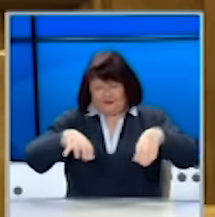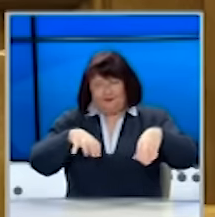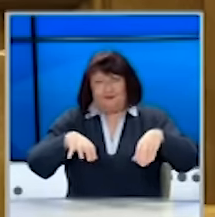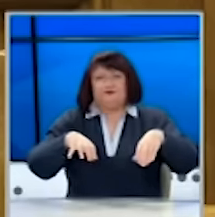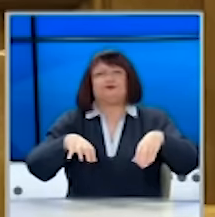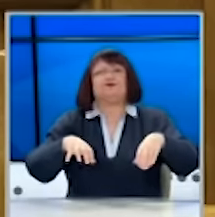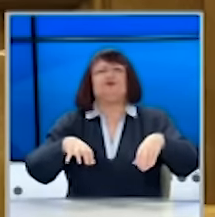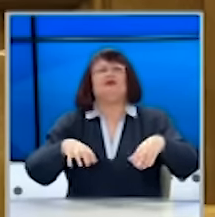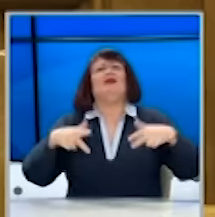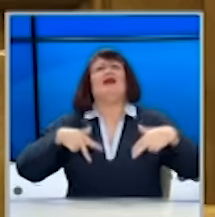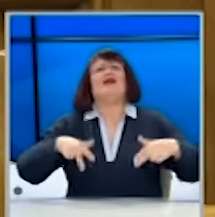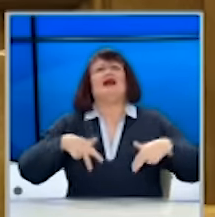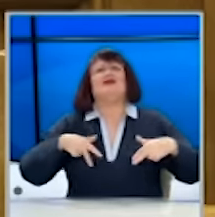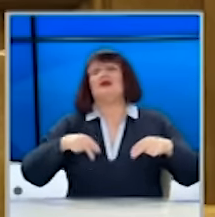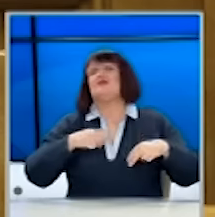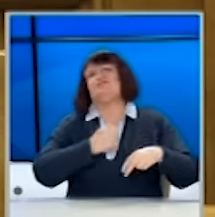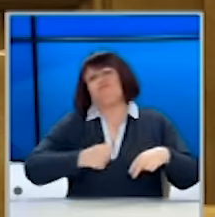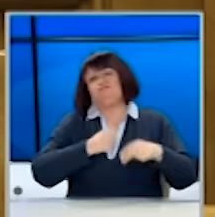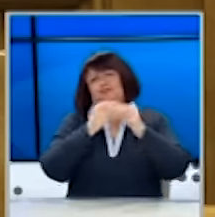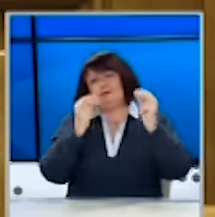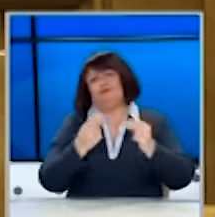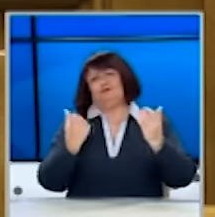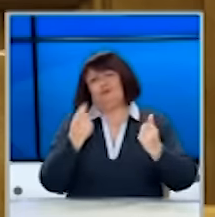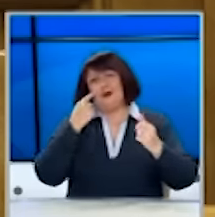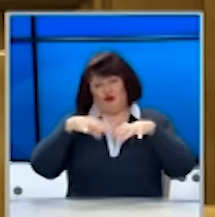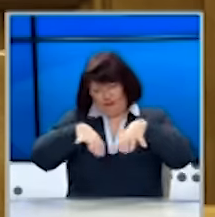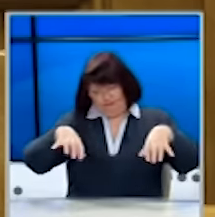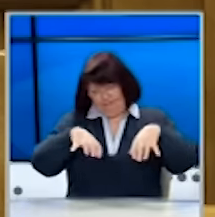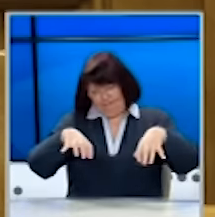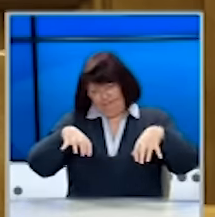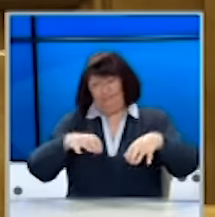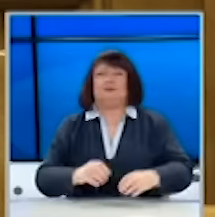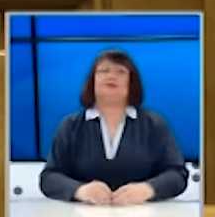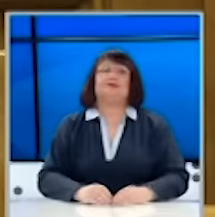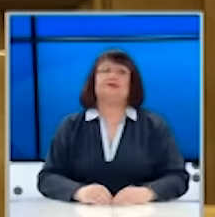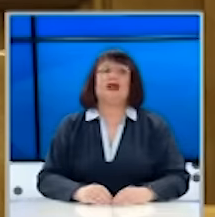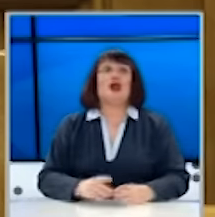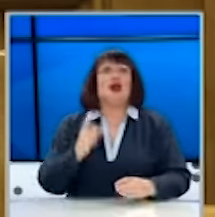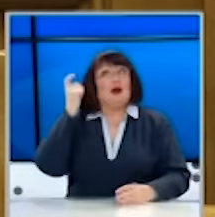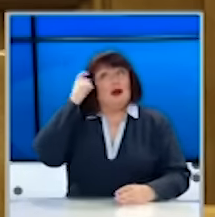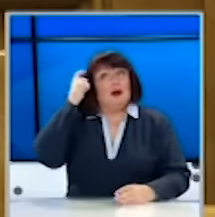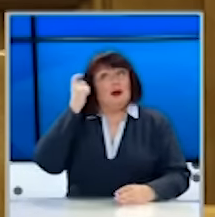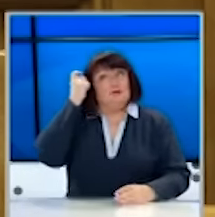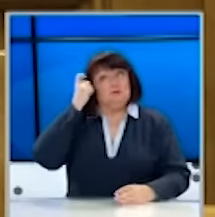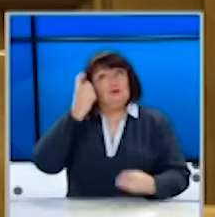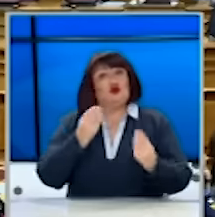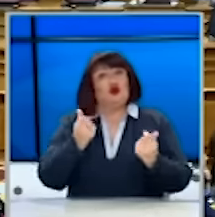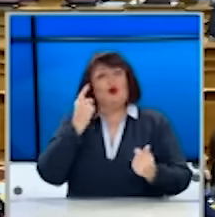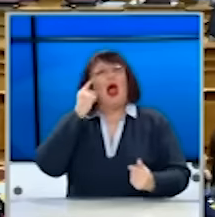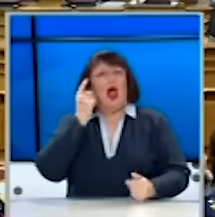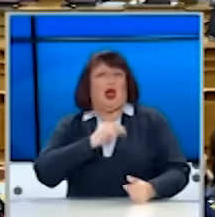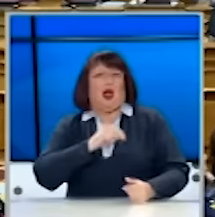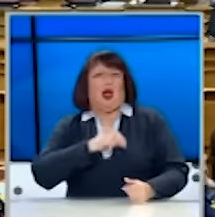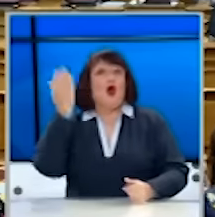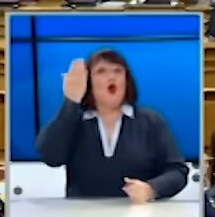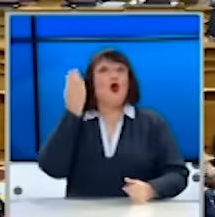τις κυβερνήσεις με τραγικά αποτελέσματα. Πρόκειται για μια λογική που για λόγους κόστους μετατρέπει